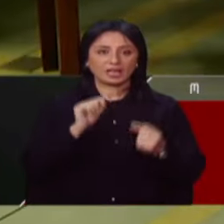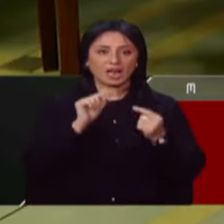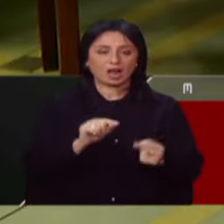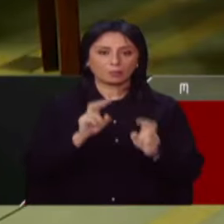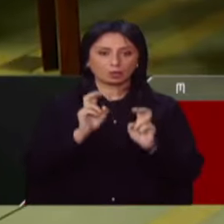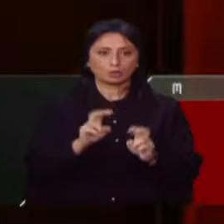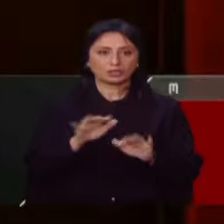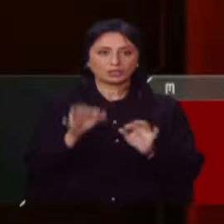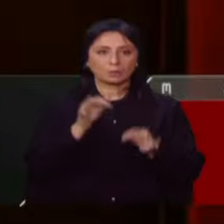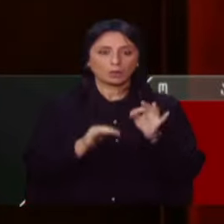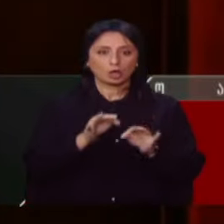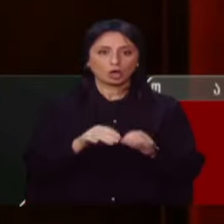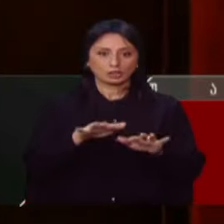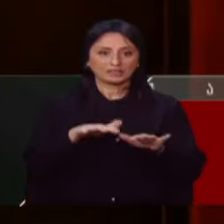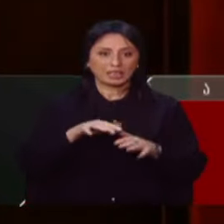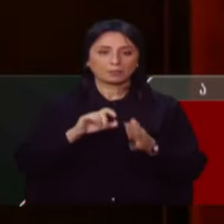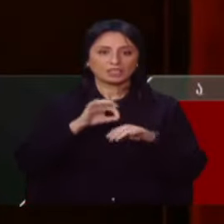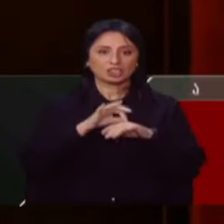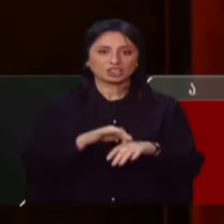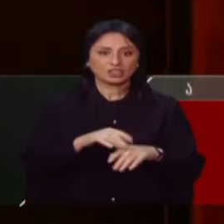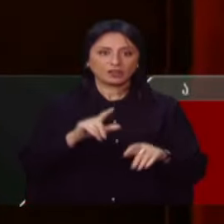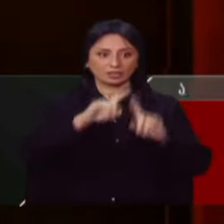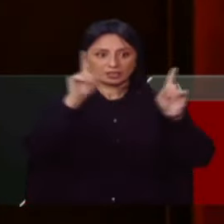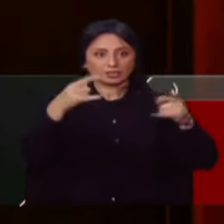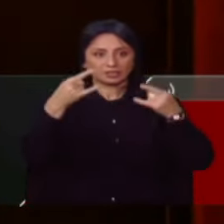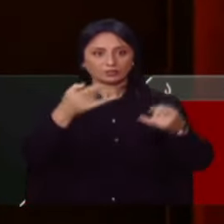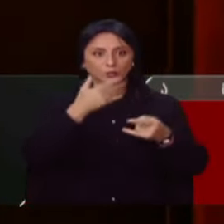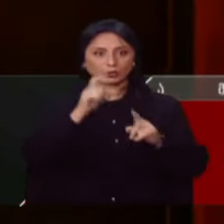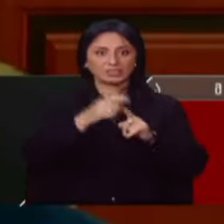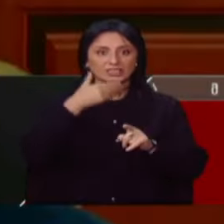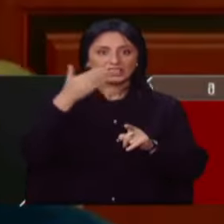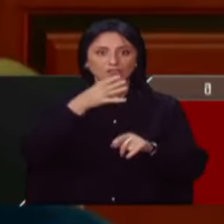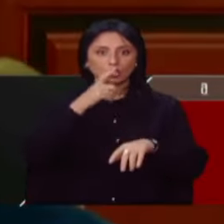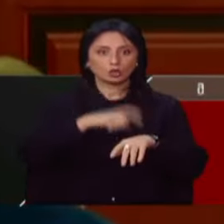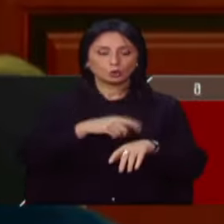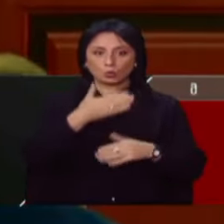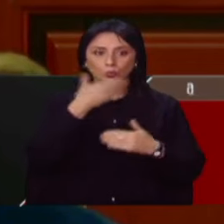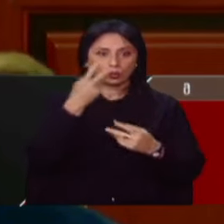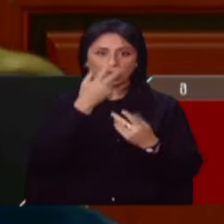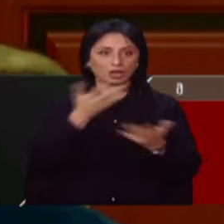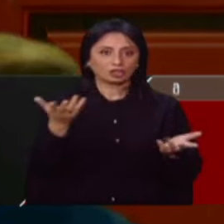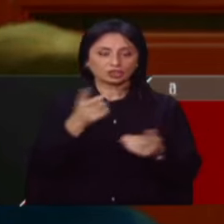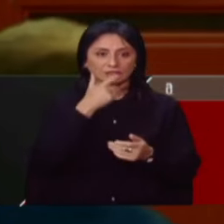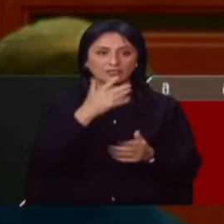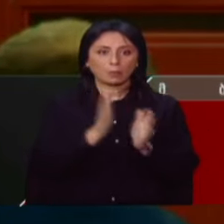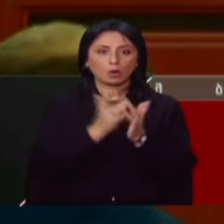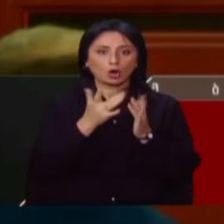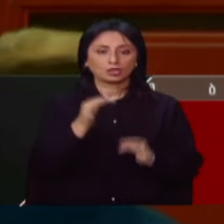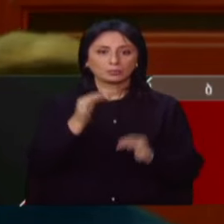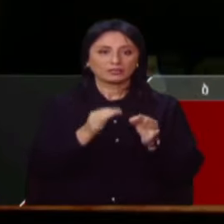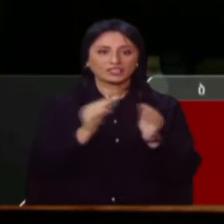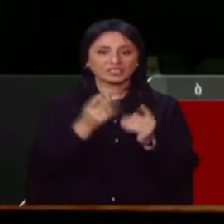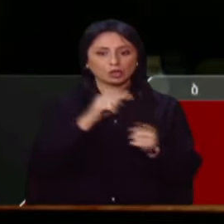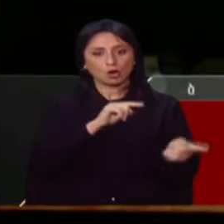გააპროტესტეს. პროცესის ისე დარბაში ჩატარება, სადაც მონიტორი არ არის და სიტყვით მიმართვის დროს გამოსახულება არ ჩანს. მათ მოითხოვეს პროცესის ისევ